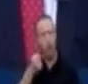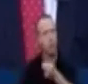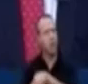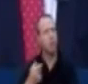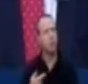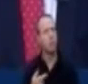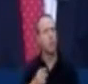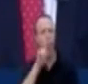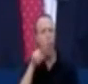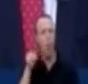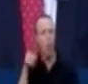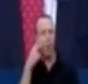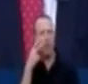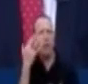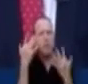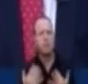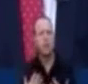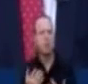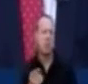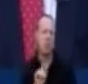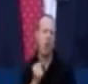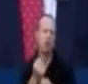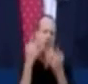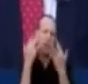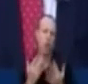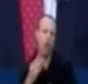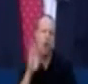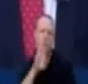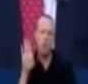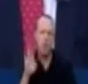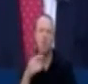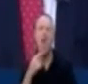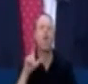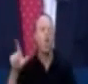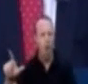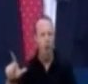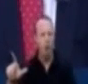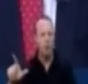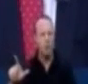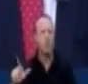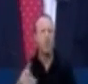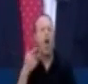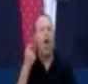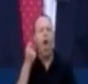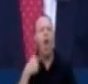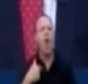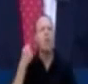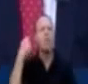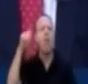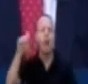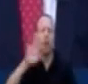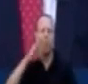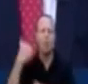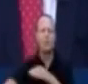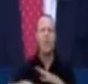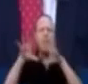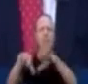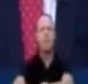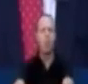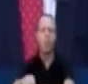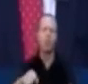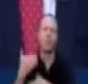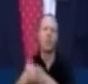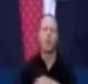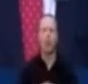בסופו של דבר הוא יראה את המספרים, והוא לא ידפוק חשבון לנתניהו, ויגיד לו, חביבי, עולה לי יקר מאוד, בוא תסיים את הכיבוש ונגמור עם זה. אני רוצה להגיד עוד דבר,